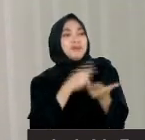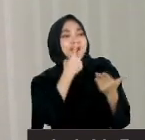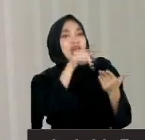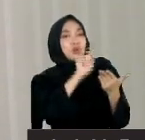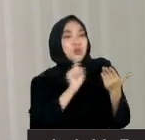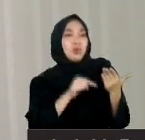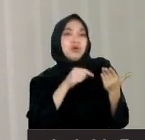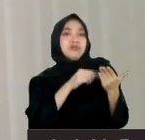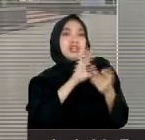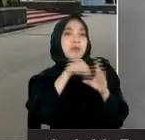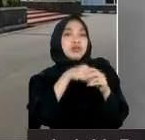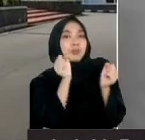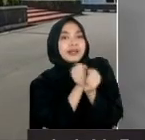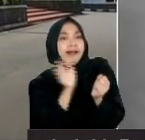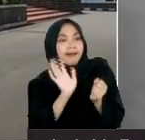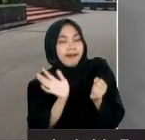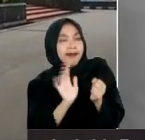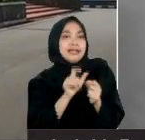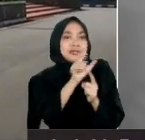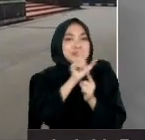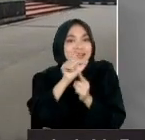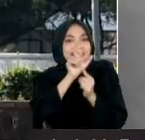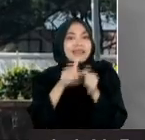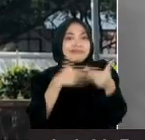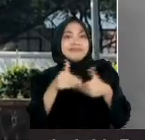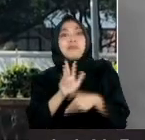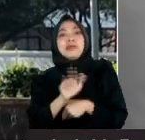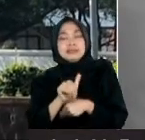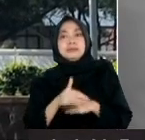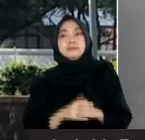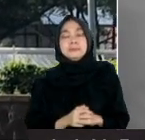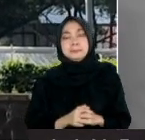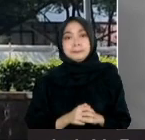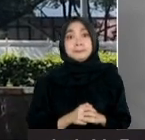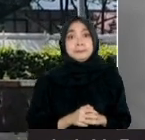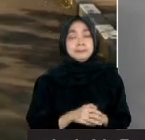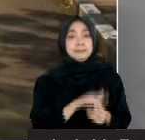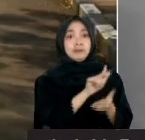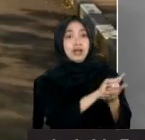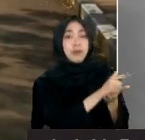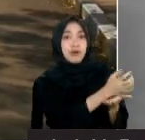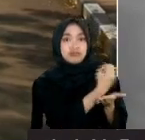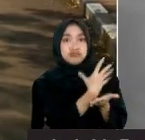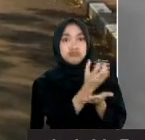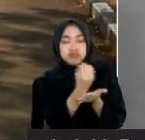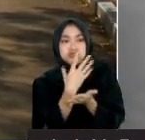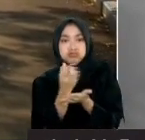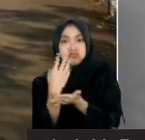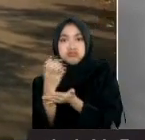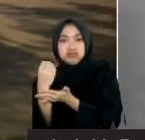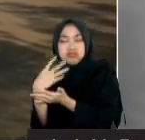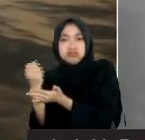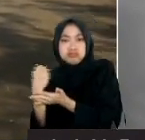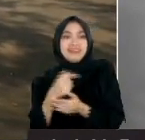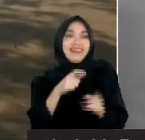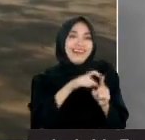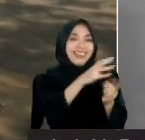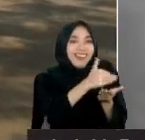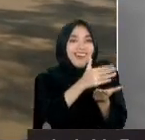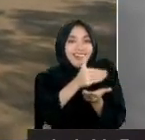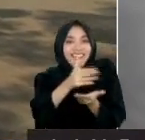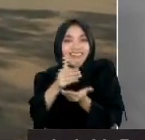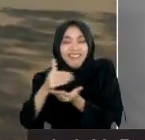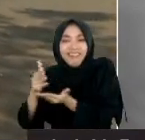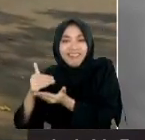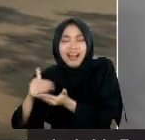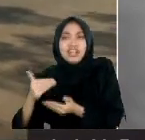tidak. Kemudian dari laporan-laporan yang masuk tersebut sudah berhasil kami datakan